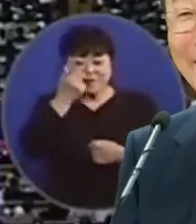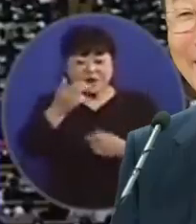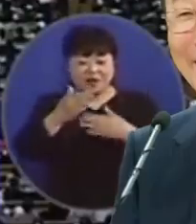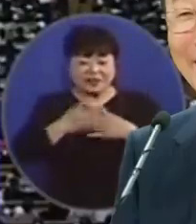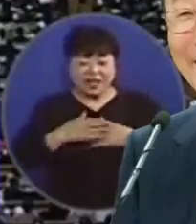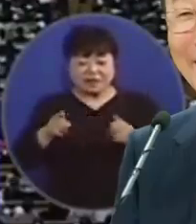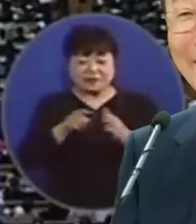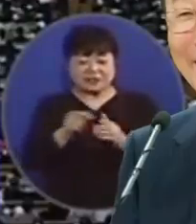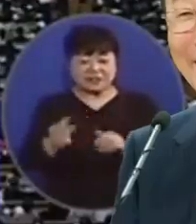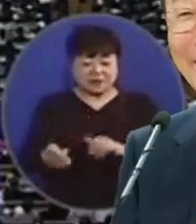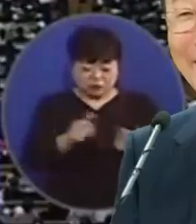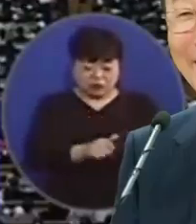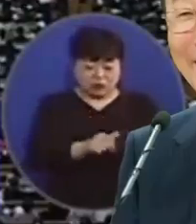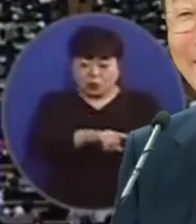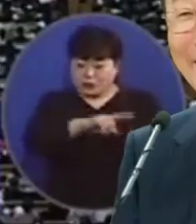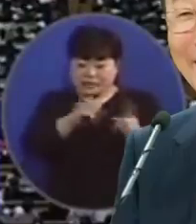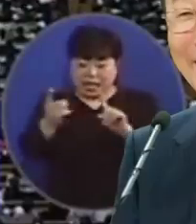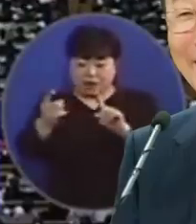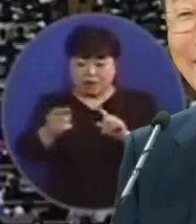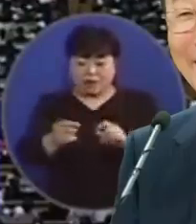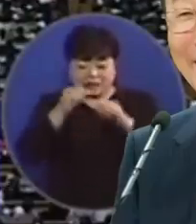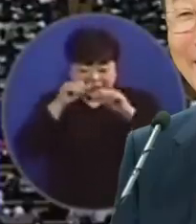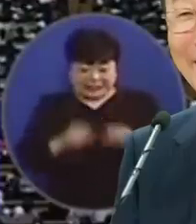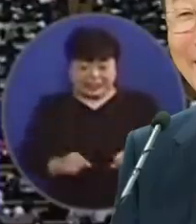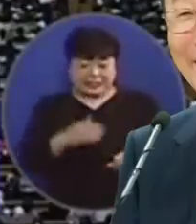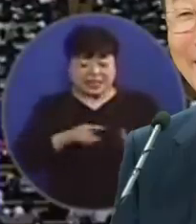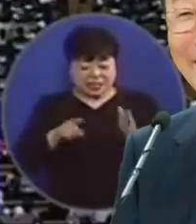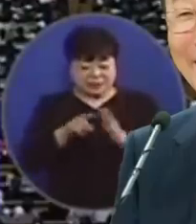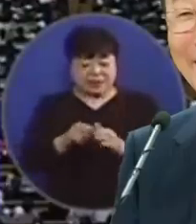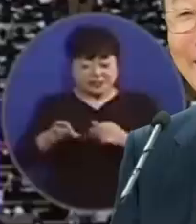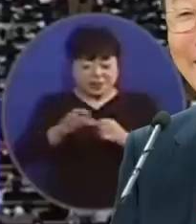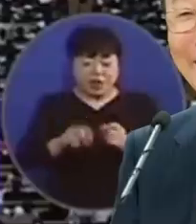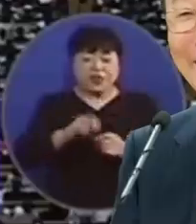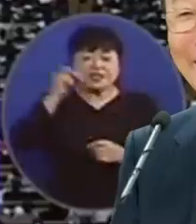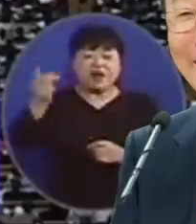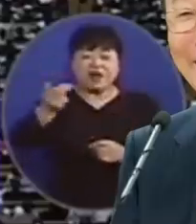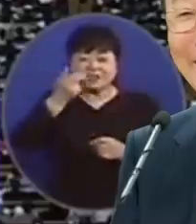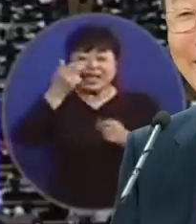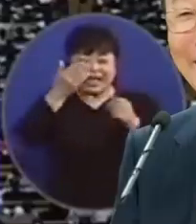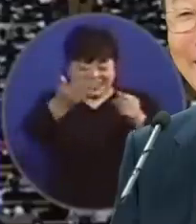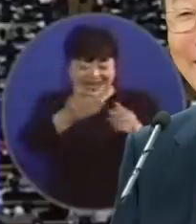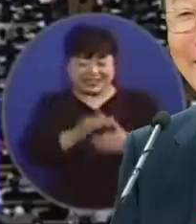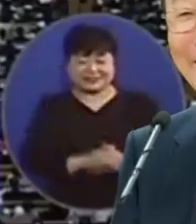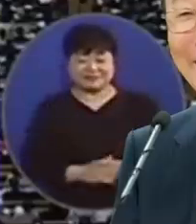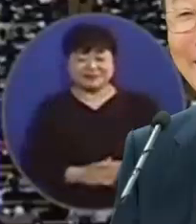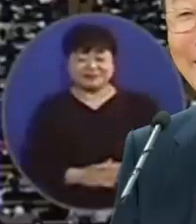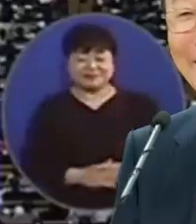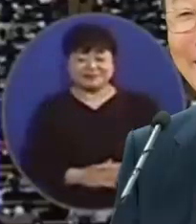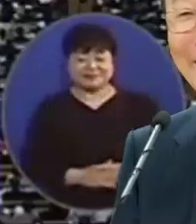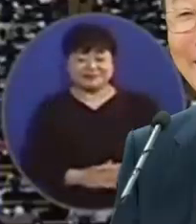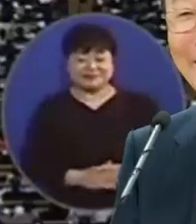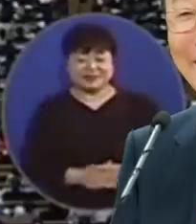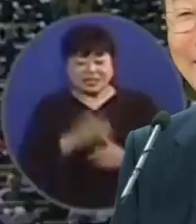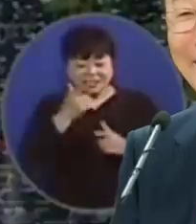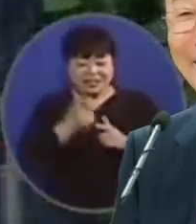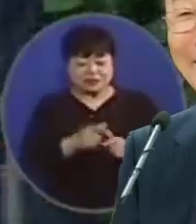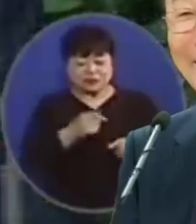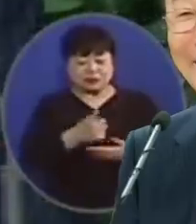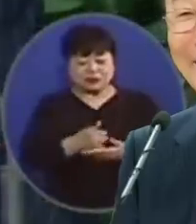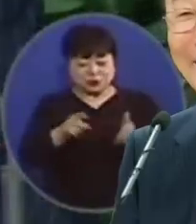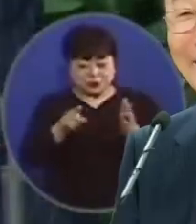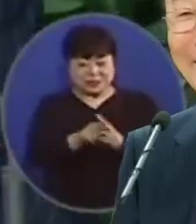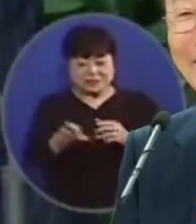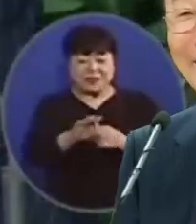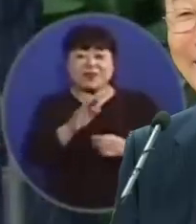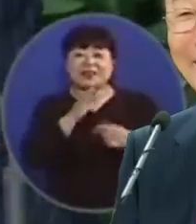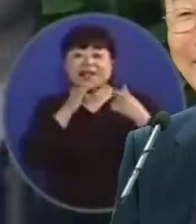나를 믿는 자는 죽어도 살겠고 무릇 살아서 나를 믿는 자는 영원히 죽지 아니하리라. 여러분 예수님을 구주로 믿으시면